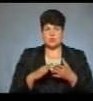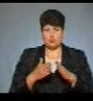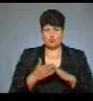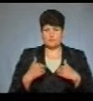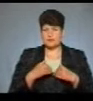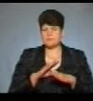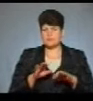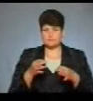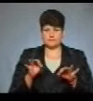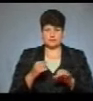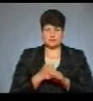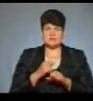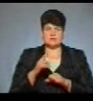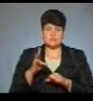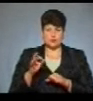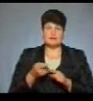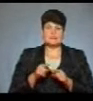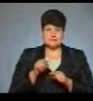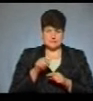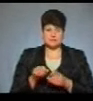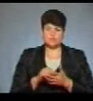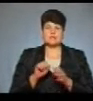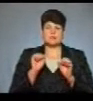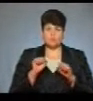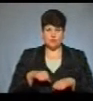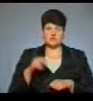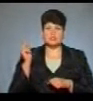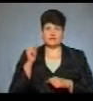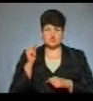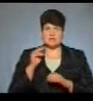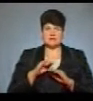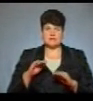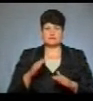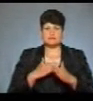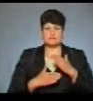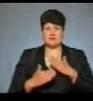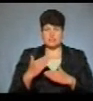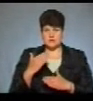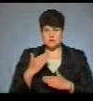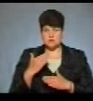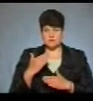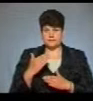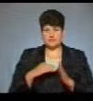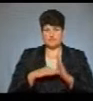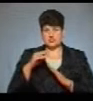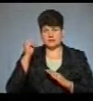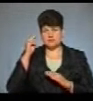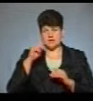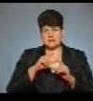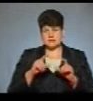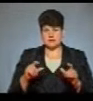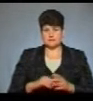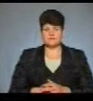не допустили до ЗНО, але з цими документами можна навчатися дітям з інвалідністю в вищому навчальному закладі.